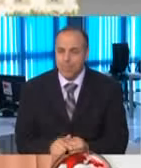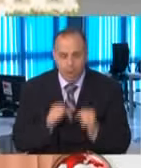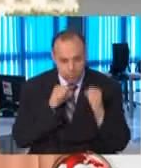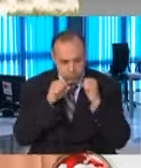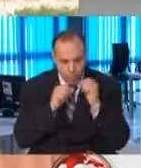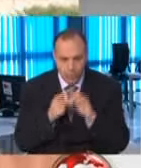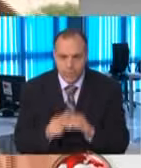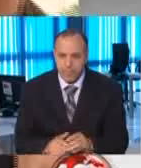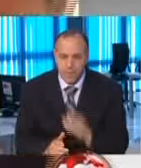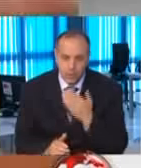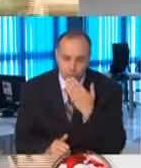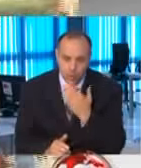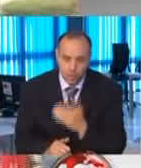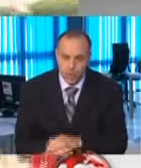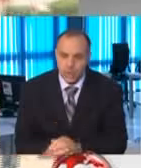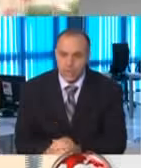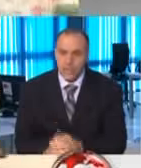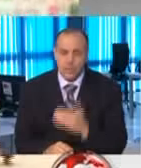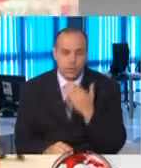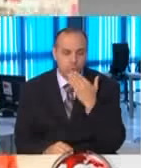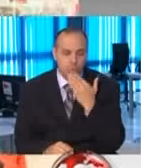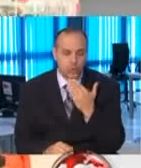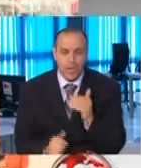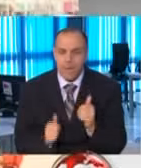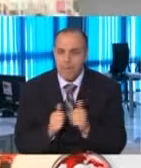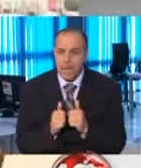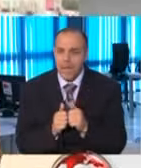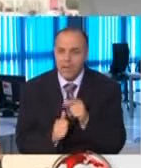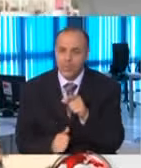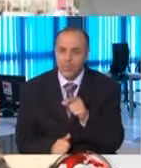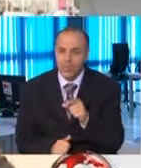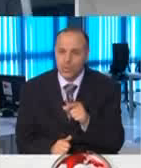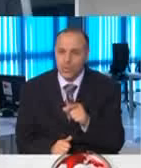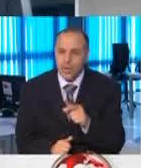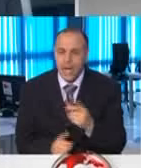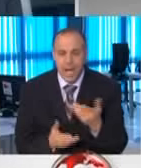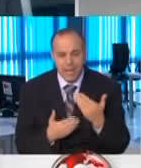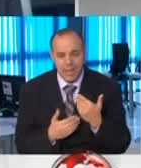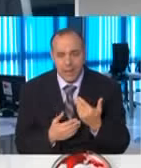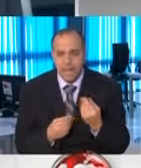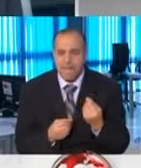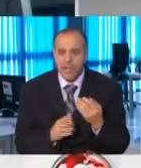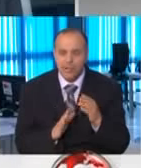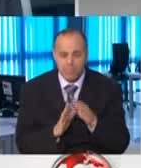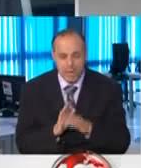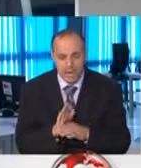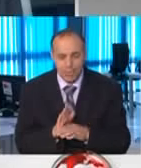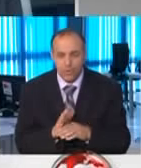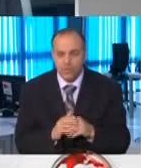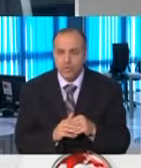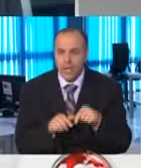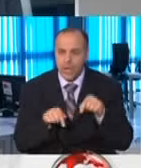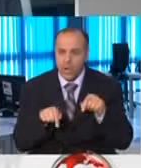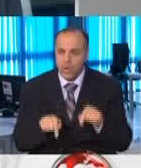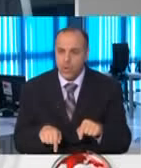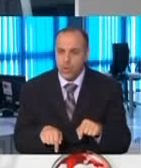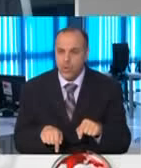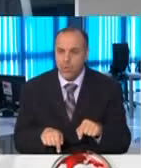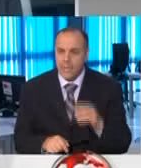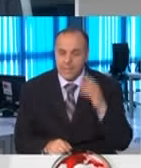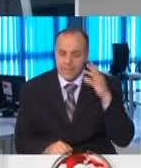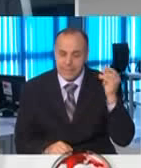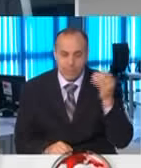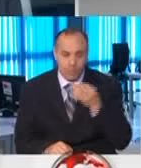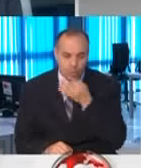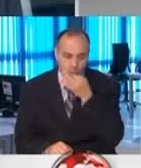الملاكمة. شكرا لك سيدي. شكرا. ليلى كان معي السيد يوسف الجلالي أعطانا بقية البرامج لليوم. نسيت